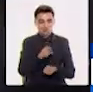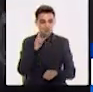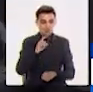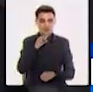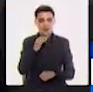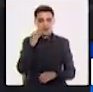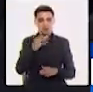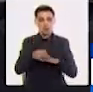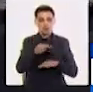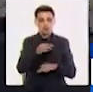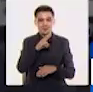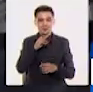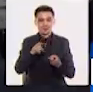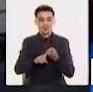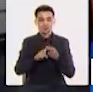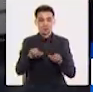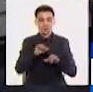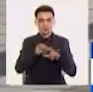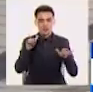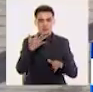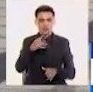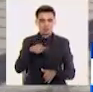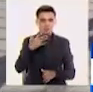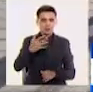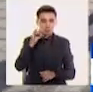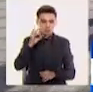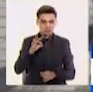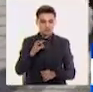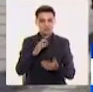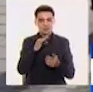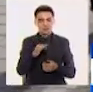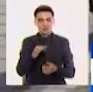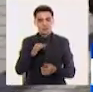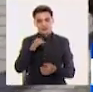Алматы облысында коронавирус өсімі 5,5% көрсетіп тұр. Ал